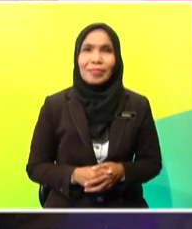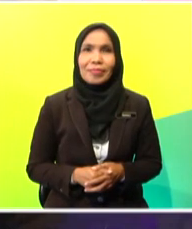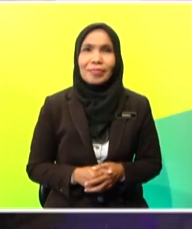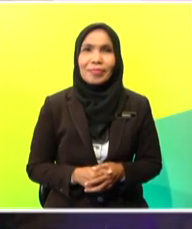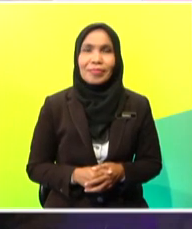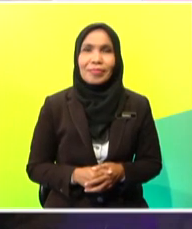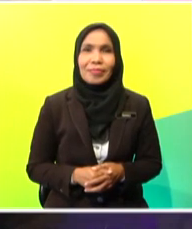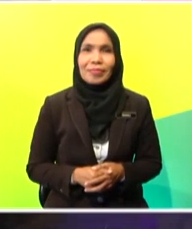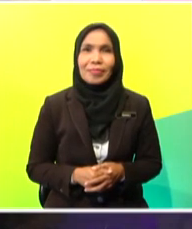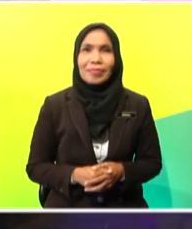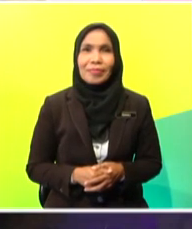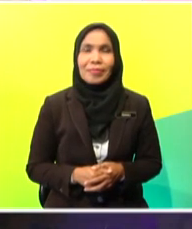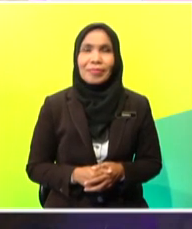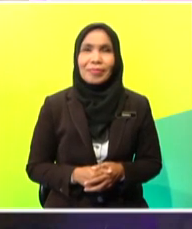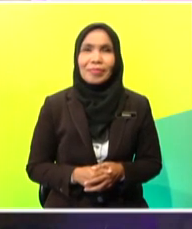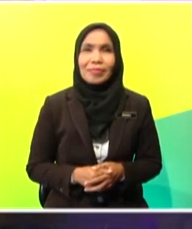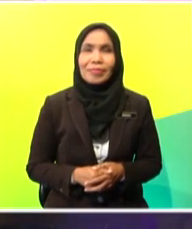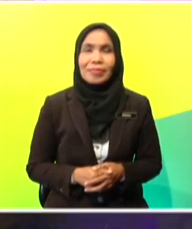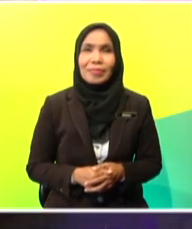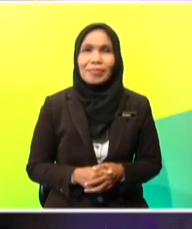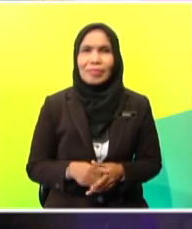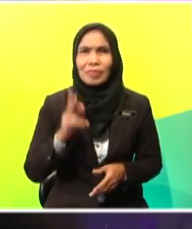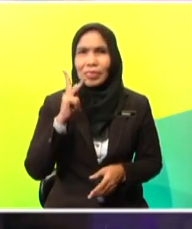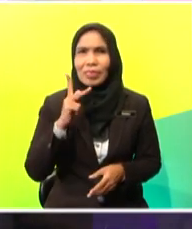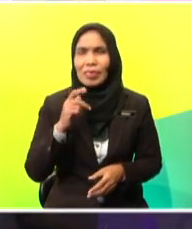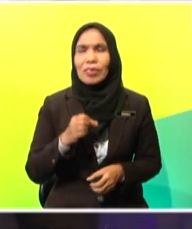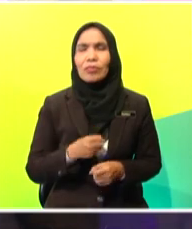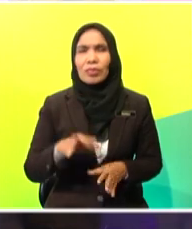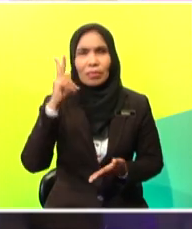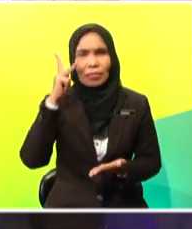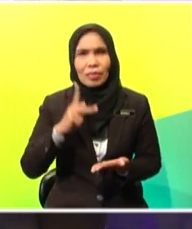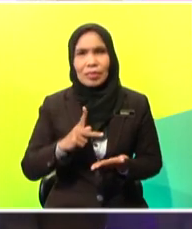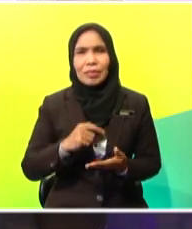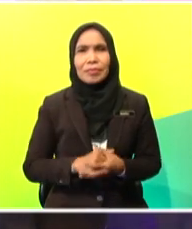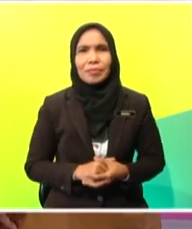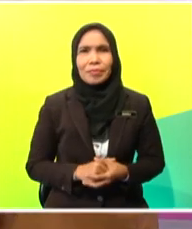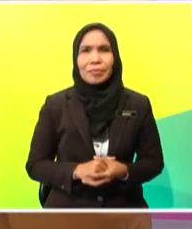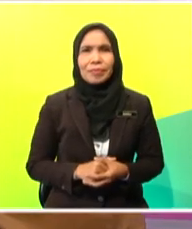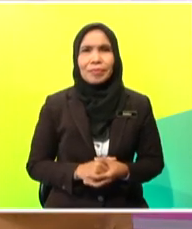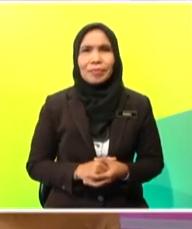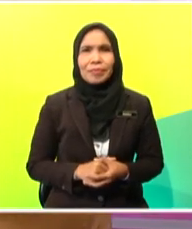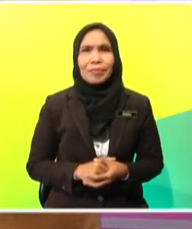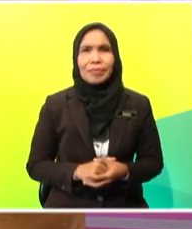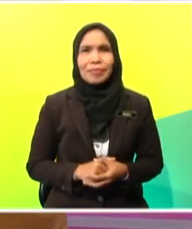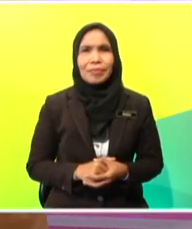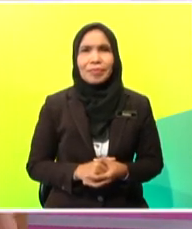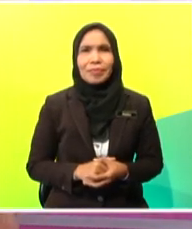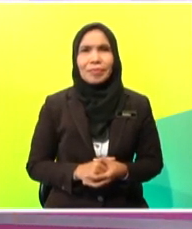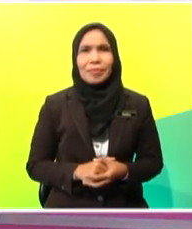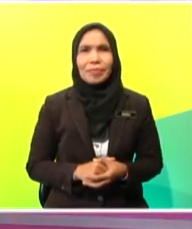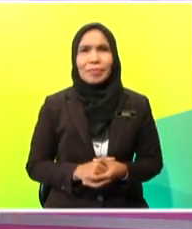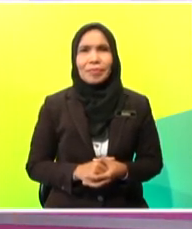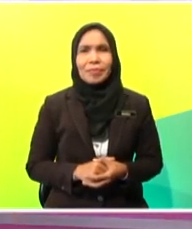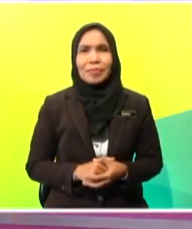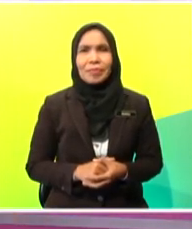kenal huruf tuh kena jadi kita tinggal ke sini Kak Rina rasa Putuh aye